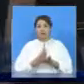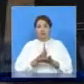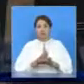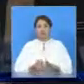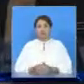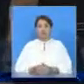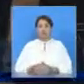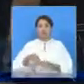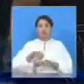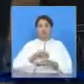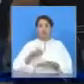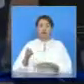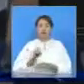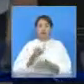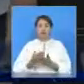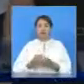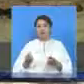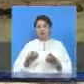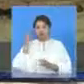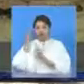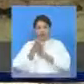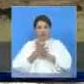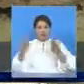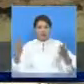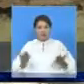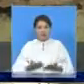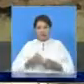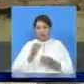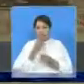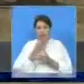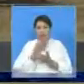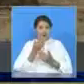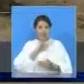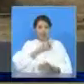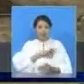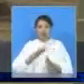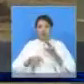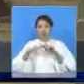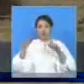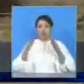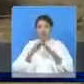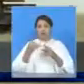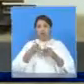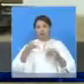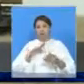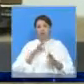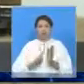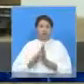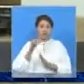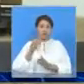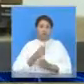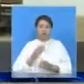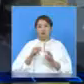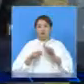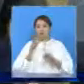Глава региона отметил, что необходимо провести разъяснительную работу с жителями, которые не воспользовались полученным для строительства жилья земельным участком и не приступили к строительству